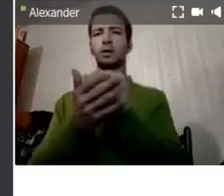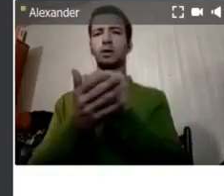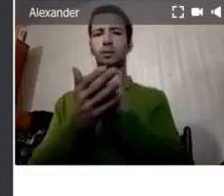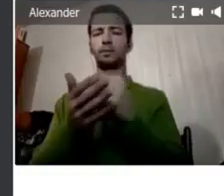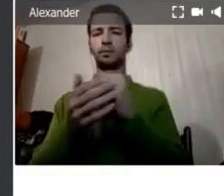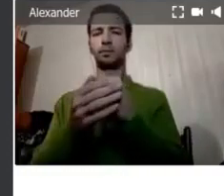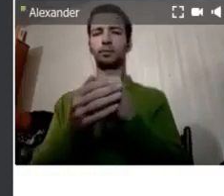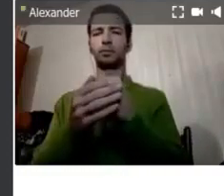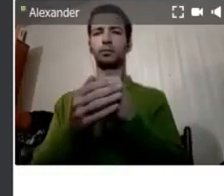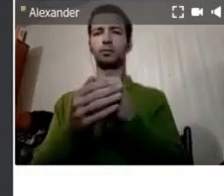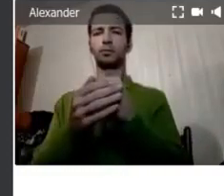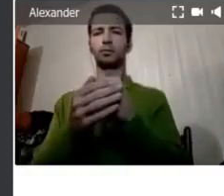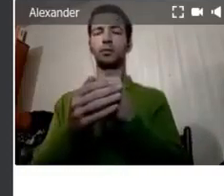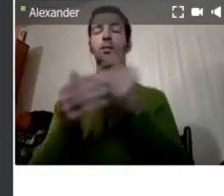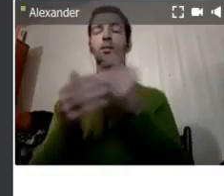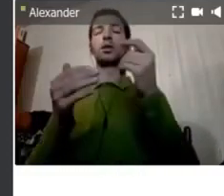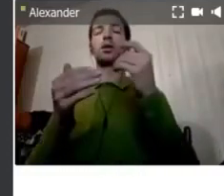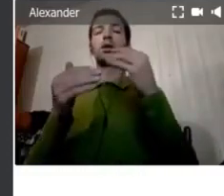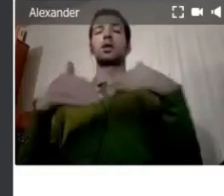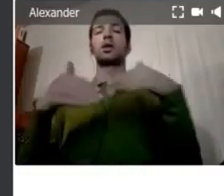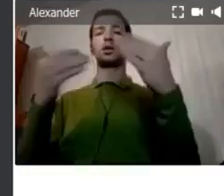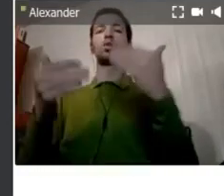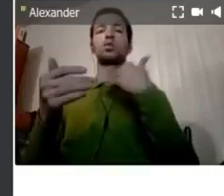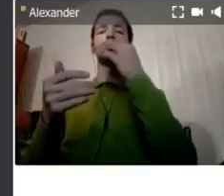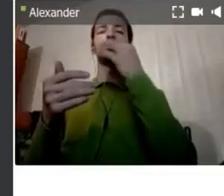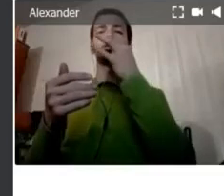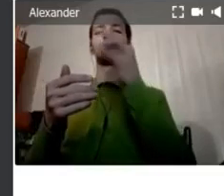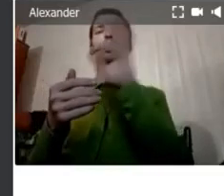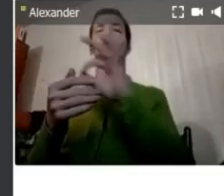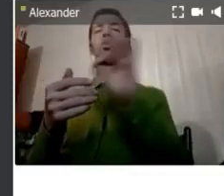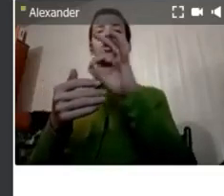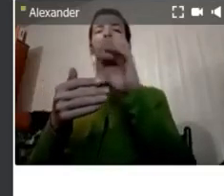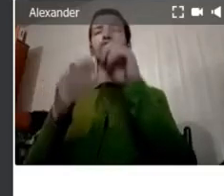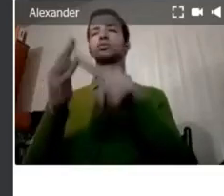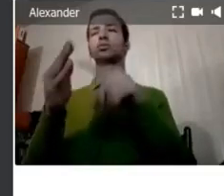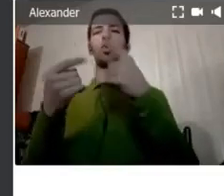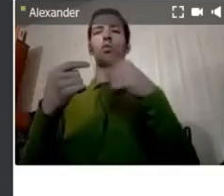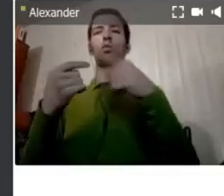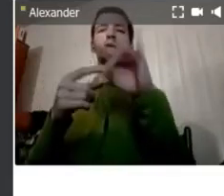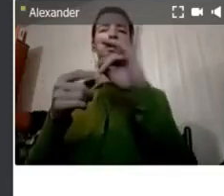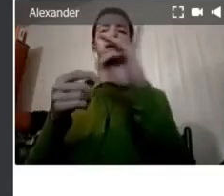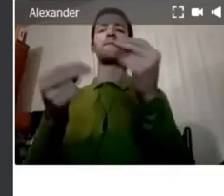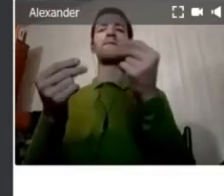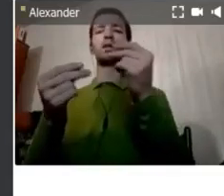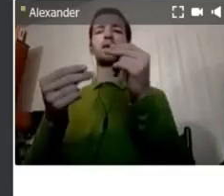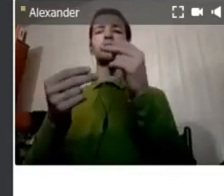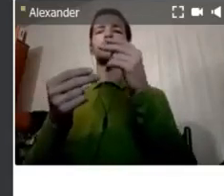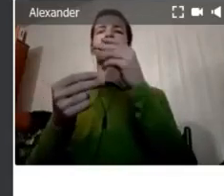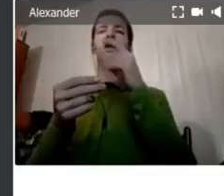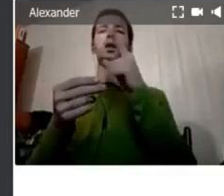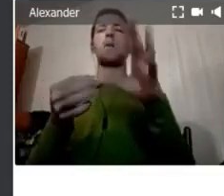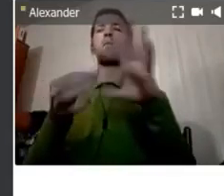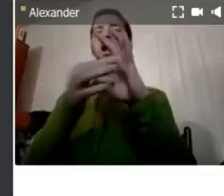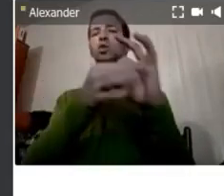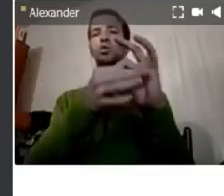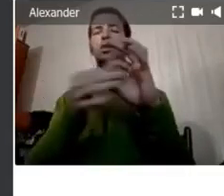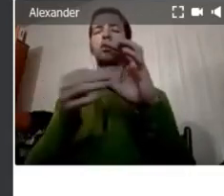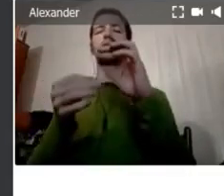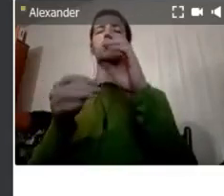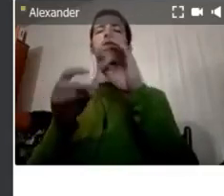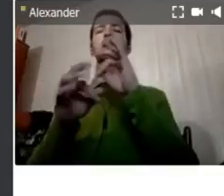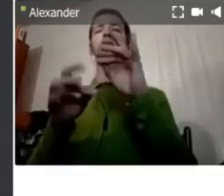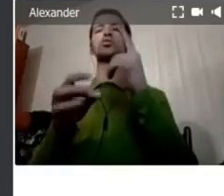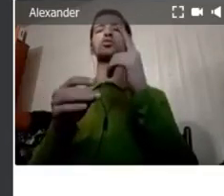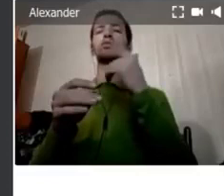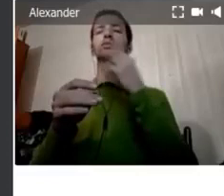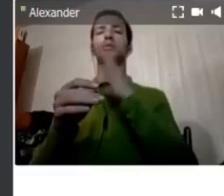понять, что бизнес надежный, нужно смотреть на несколько определяющих факторов. Да? То есть первое, я сказал, это физический продукт,